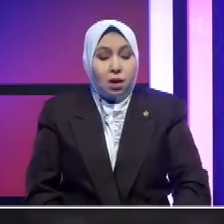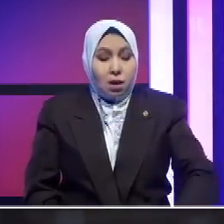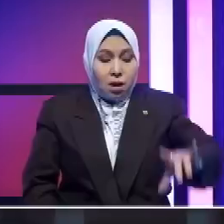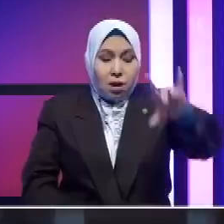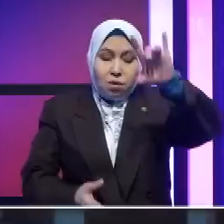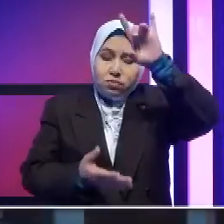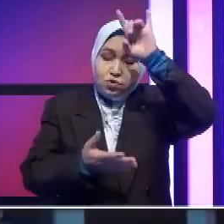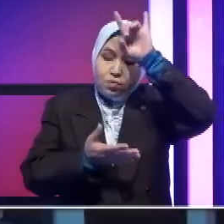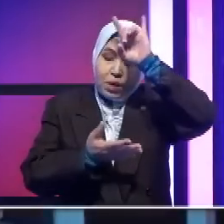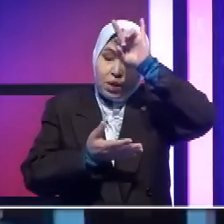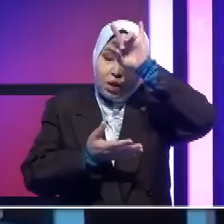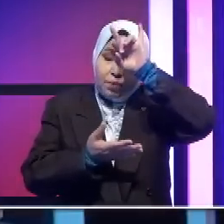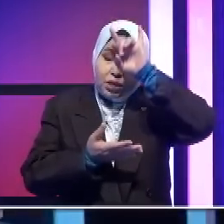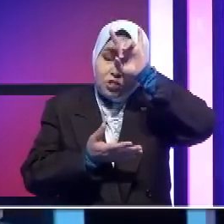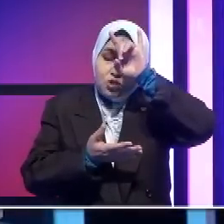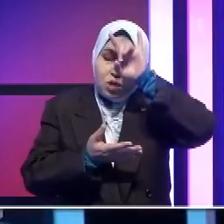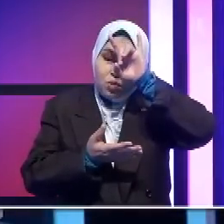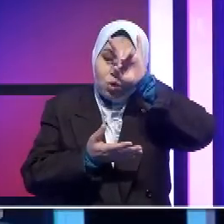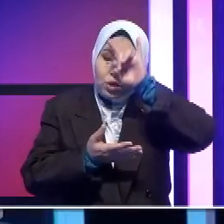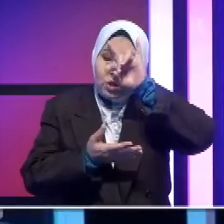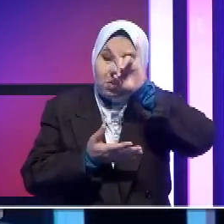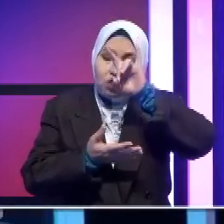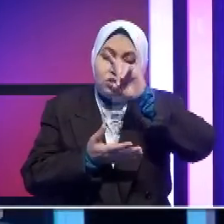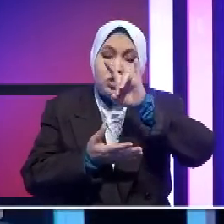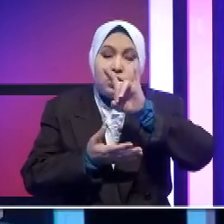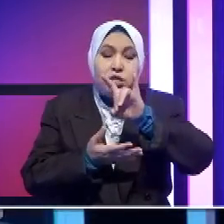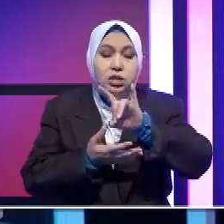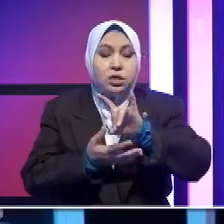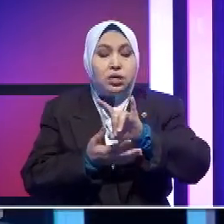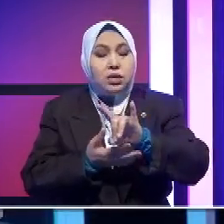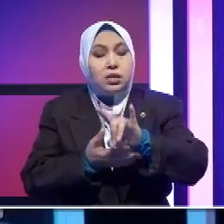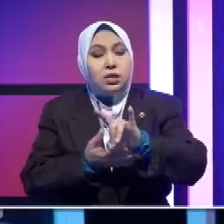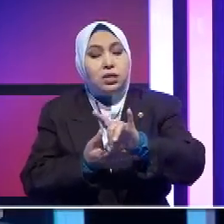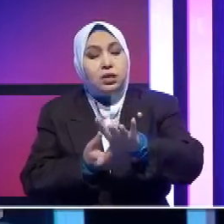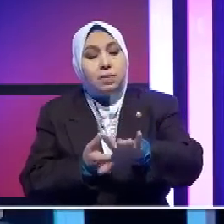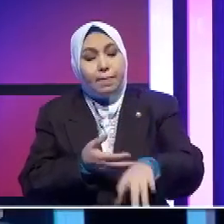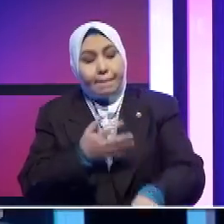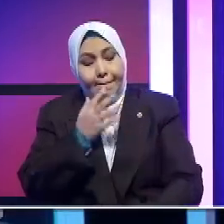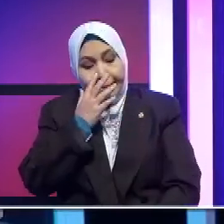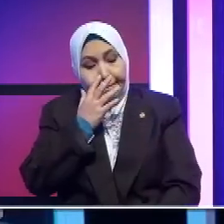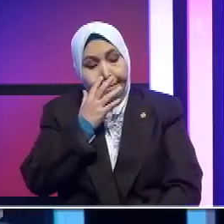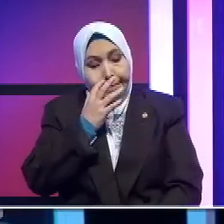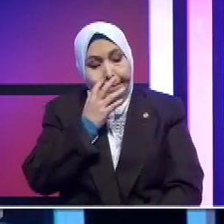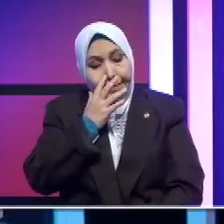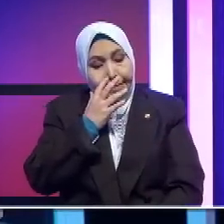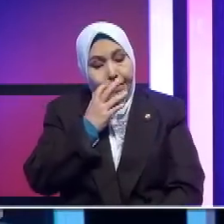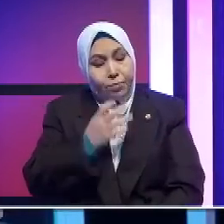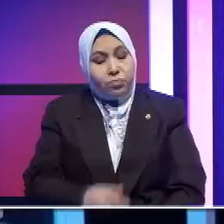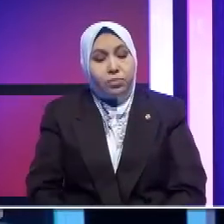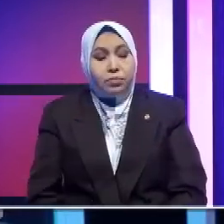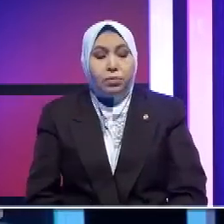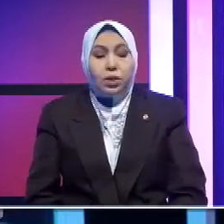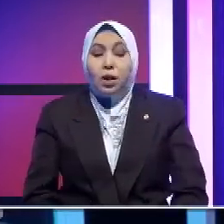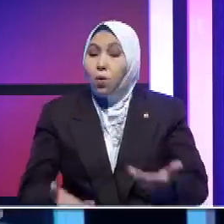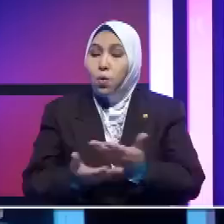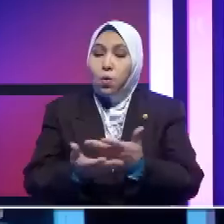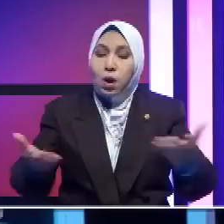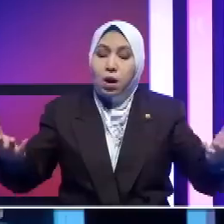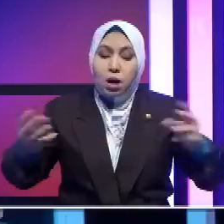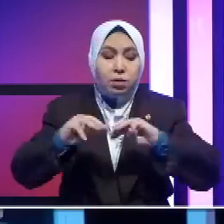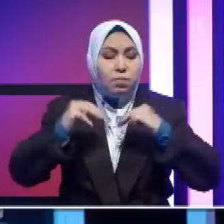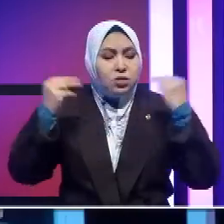أعوذ بالله من الشيطان الرجيم يا